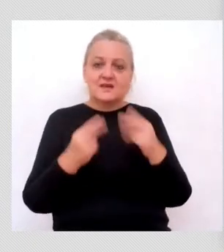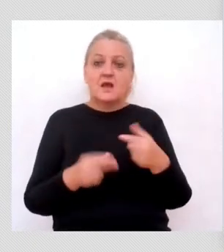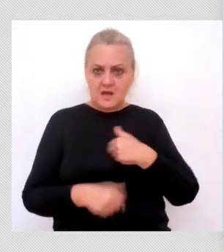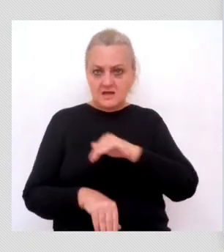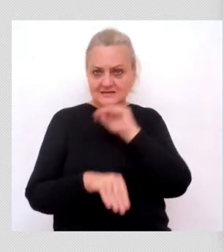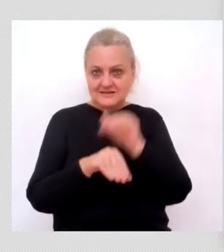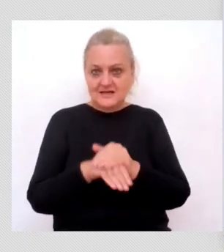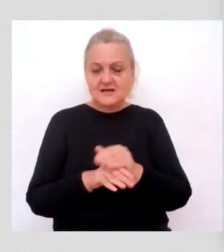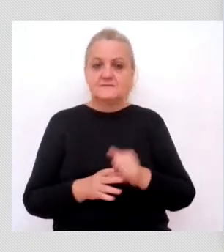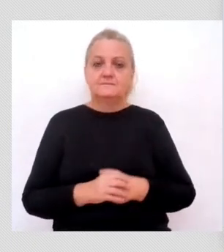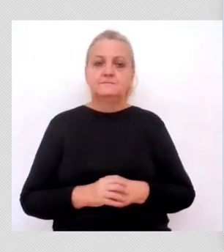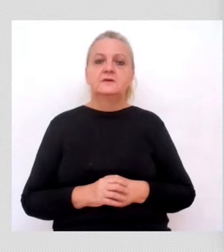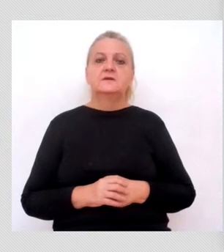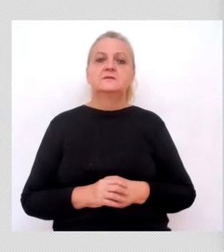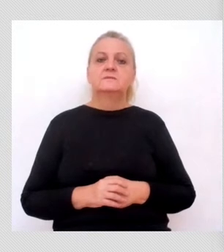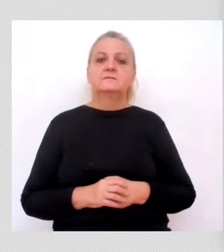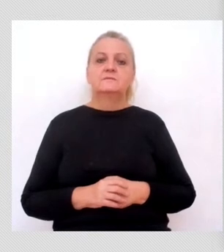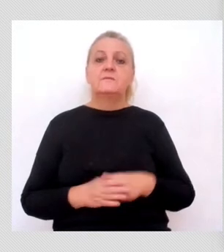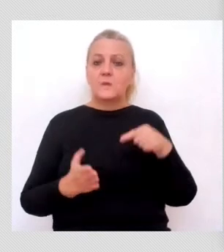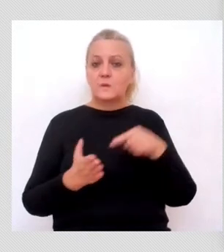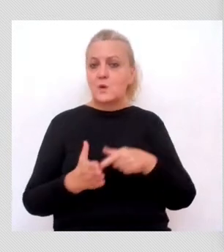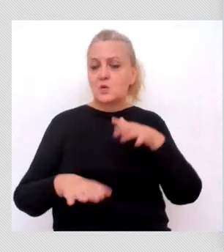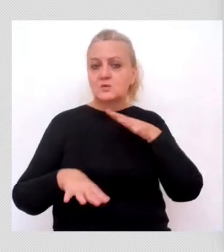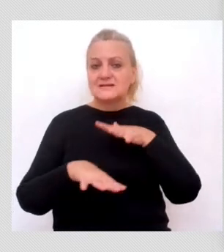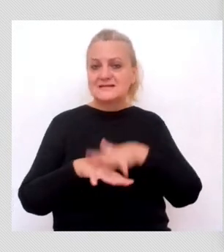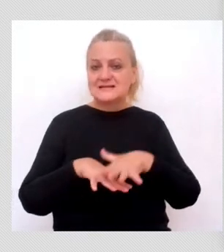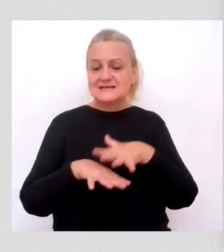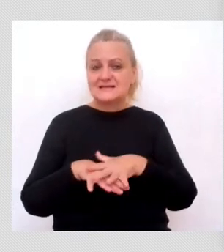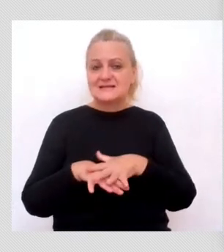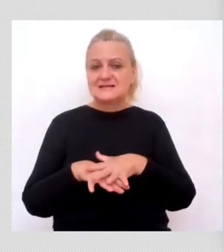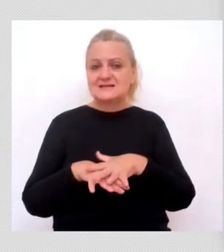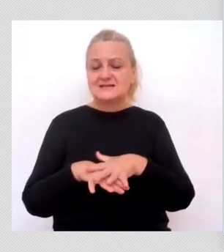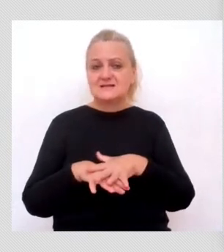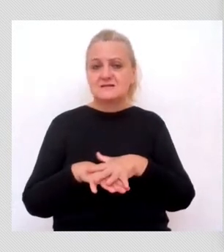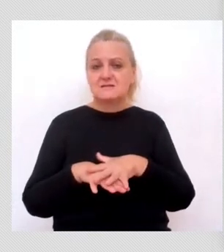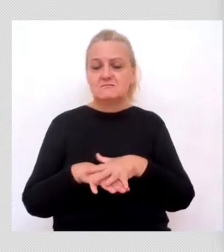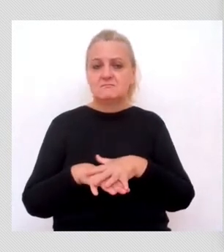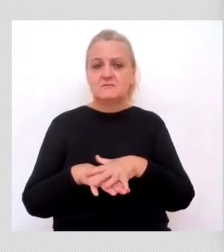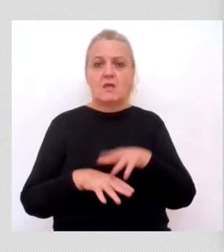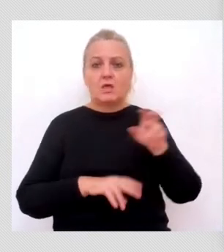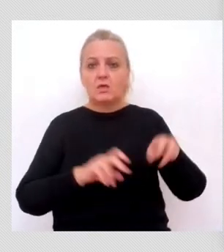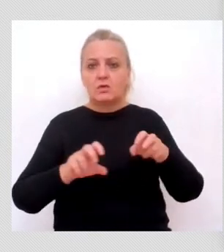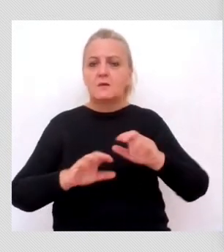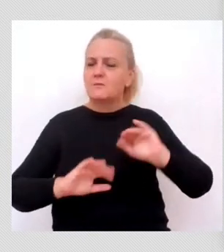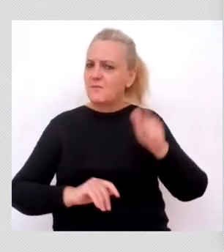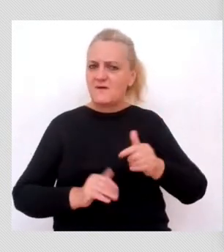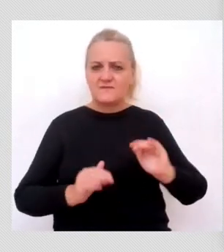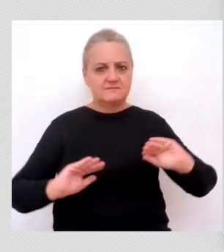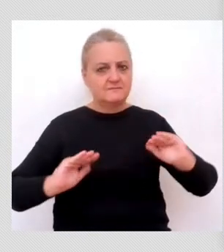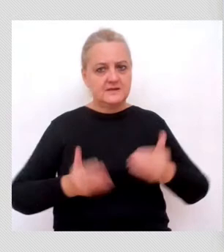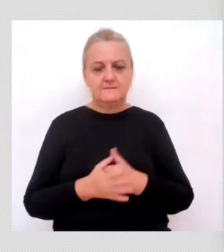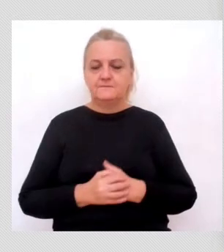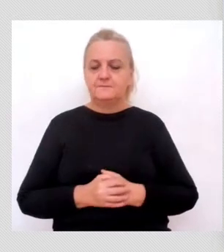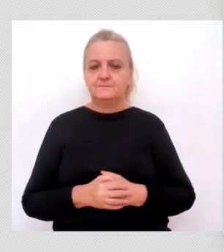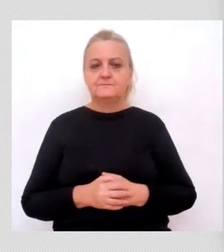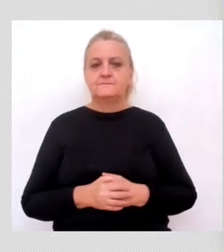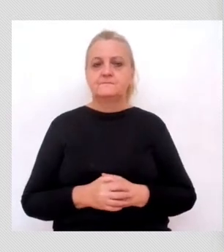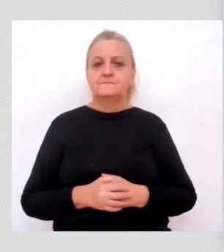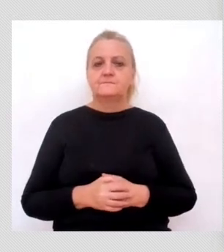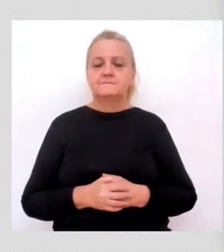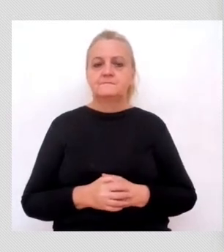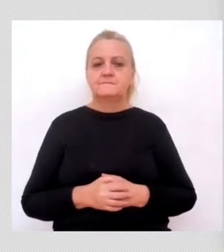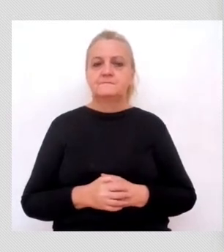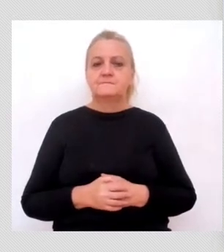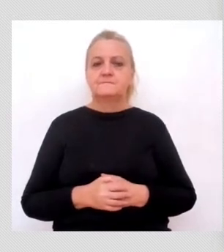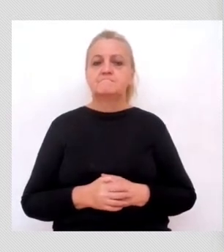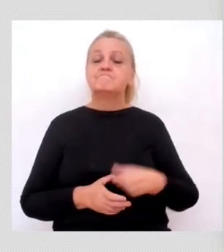zgadzam, że po prostu ten system łupów po prostu należy zmniejszać. No u nas